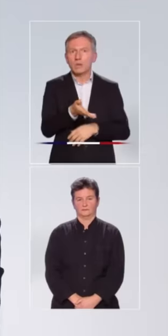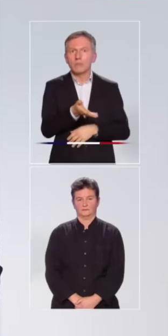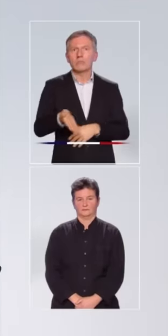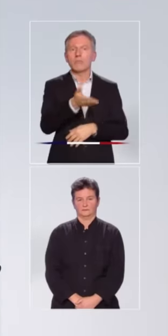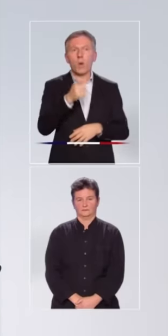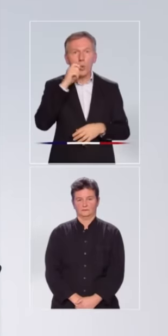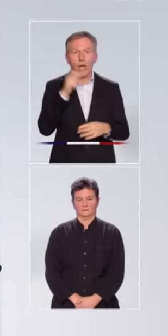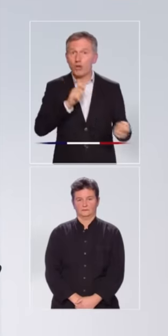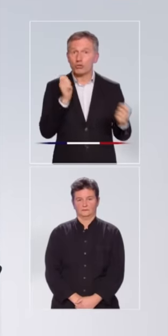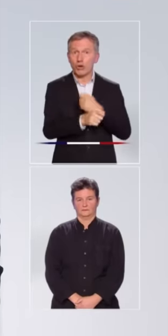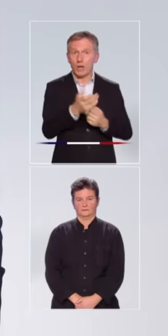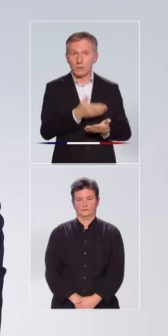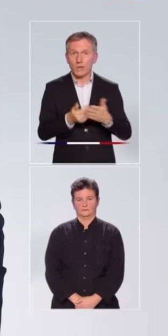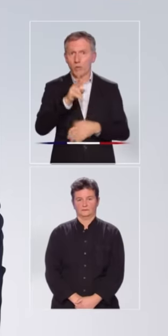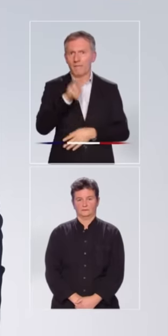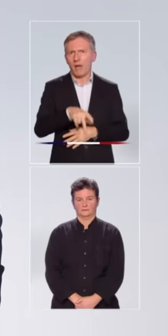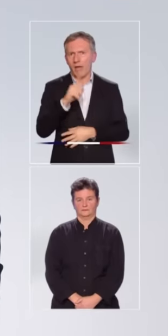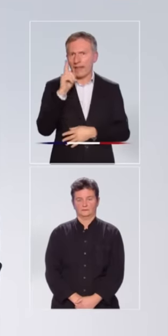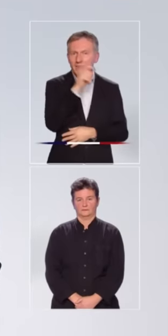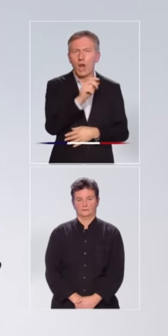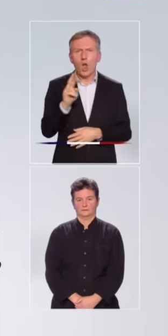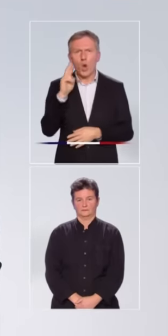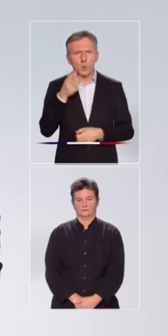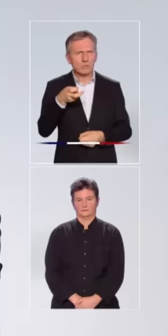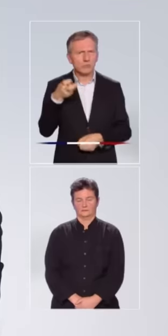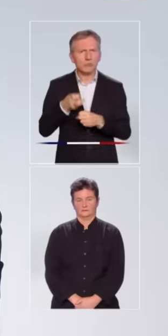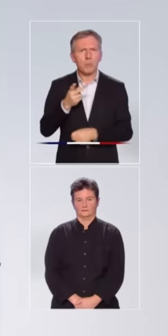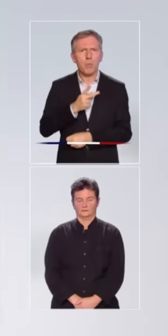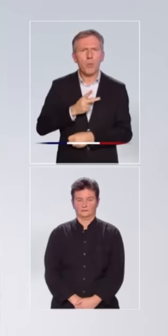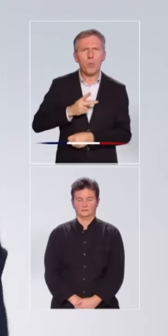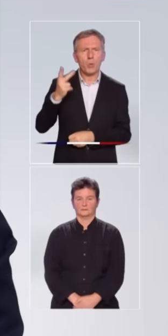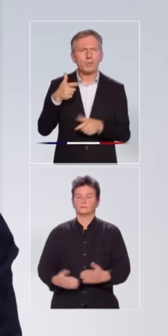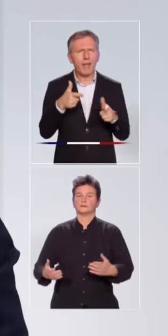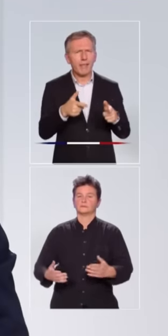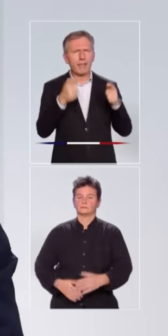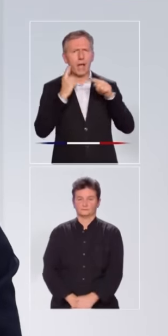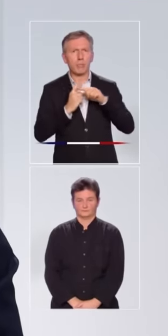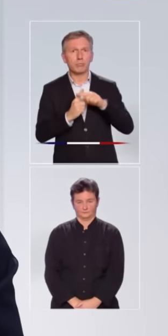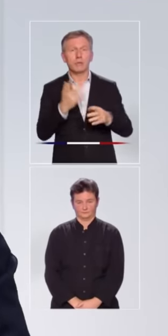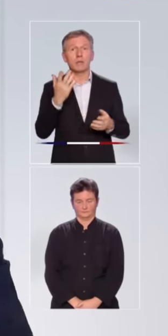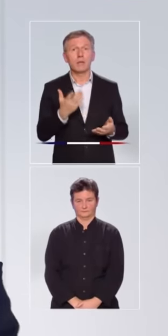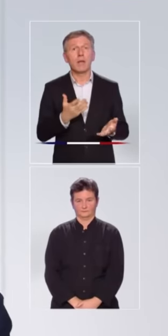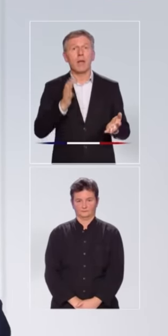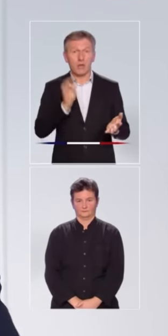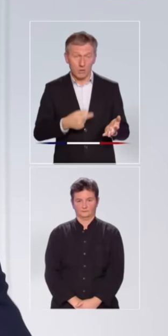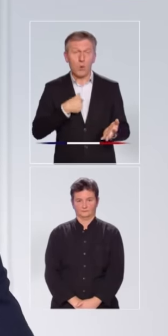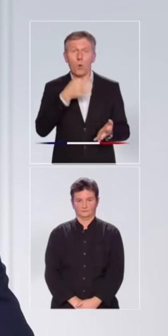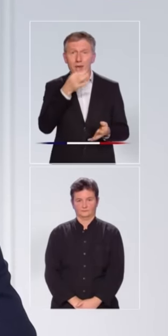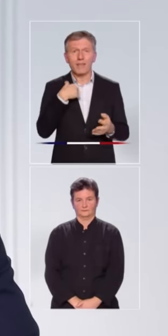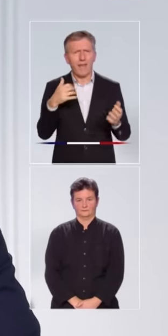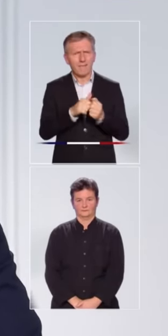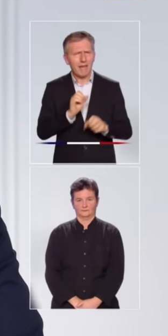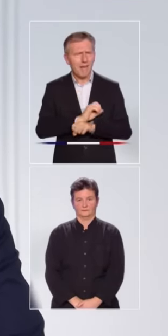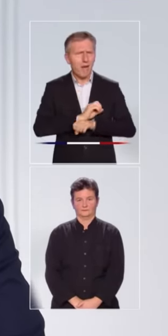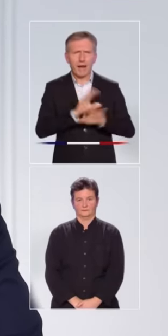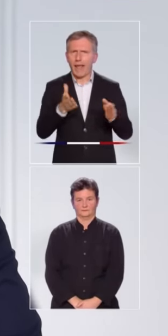situation est beaucoup plus difficile pour eux, la Russie durcit chez elle et elle multiplie les attaques. Et donc, oui... Je vous le dis avec la plus grande